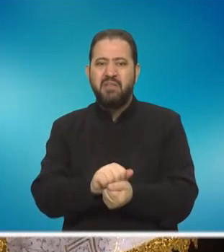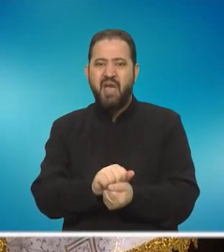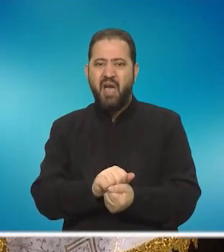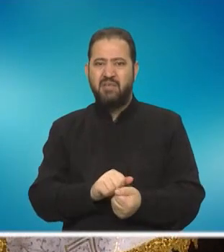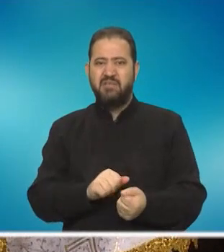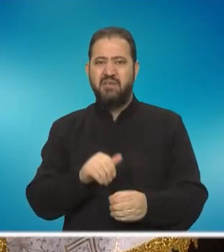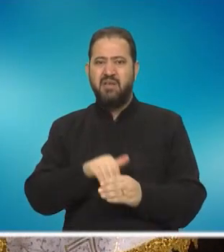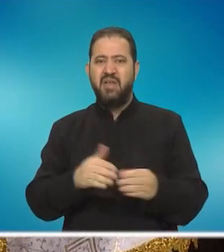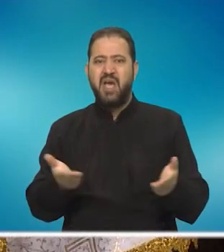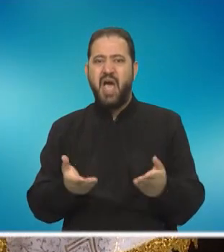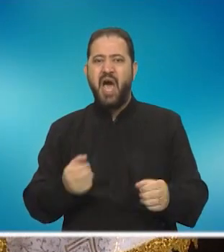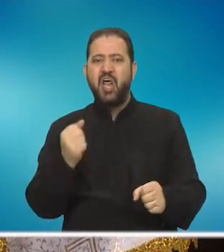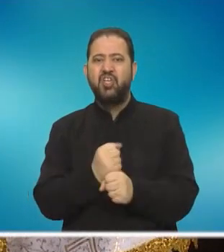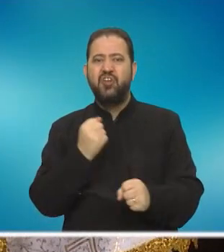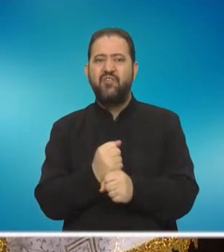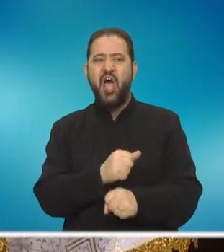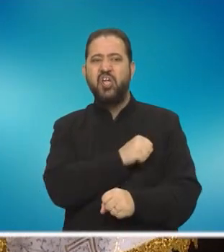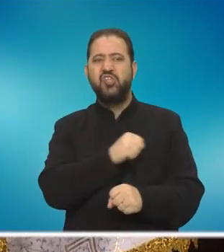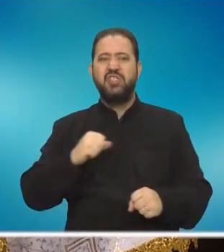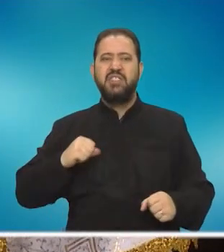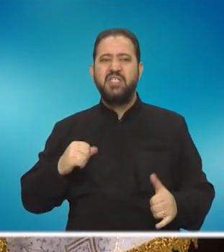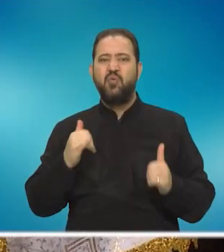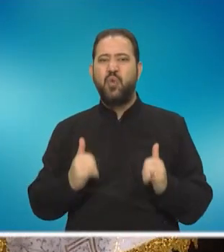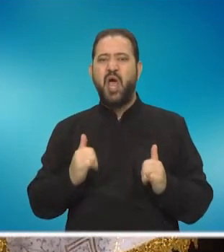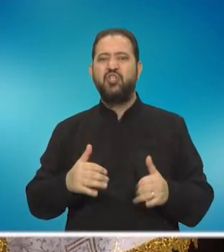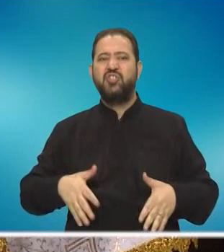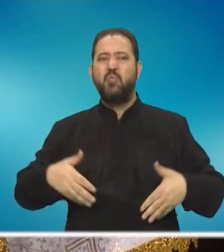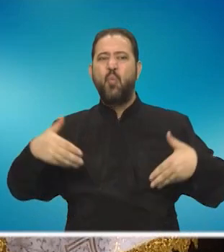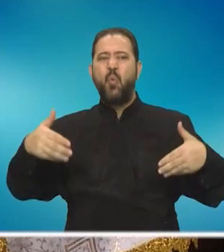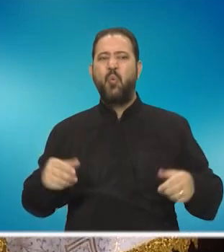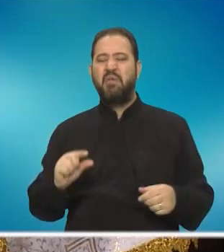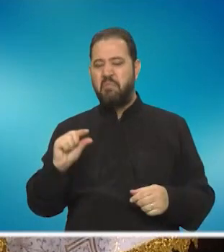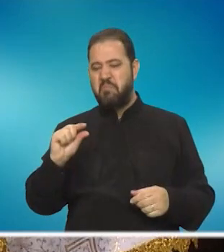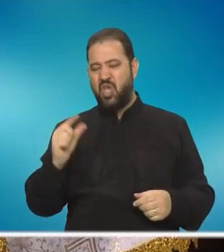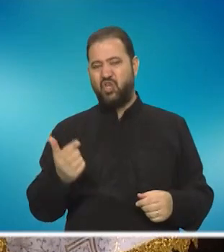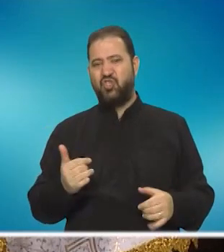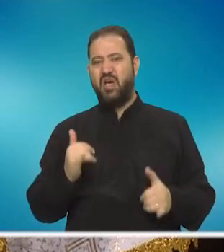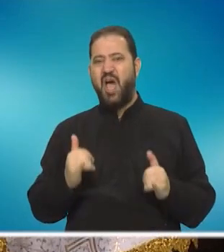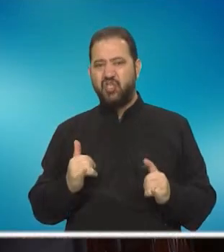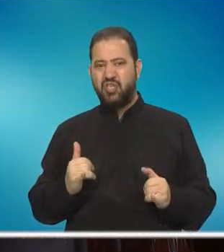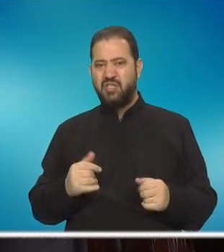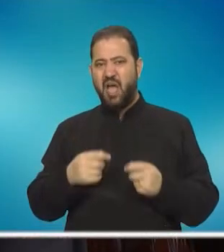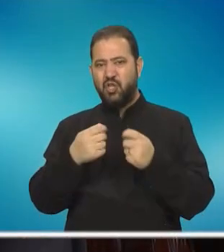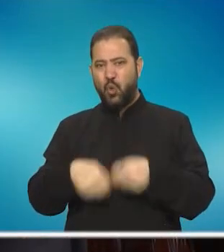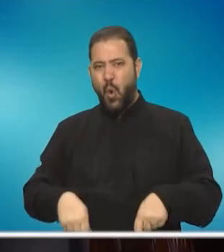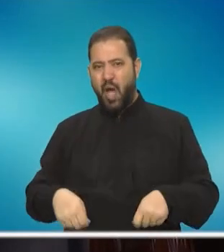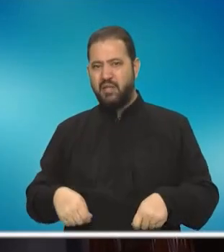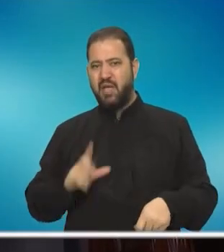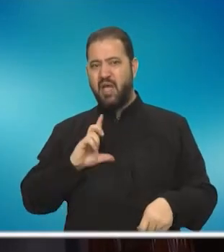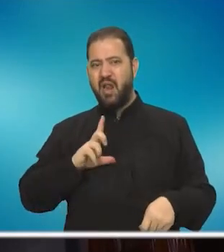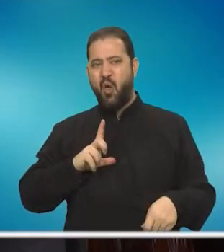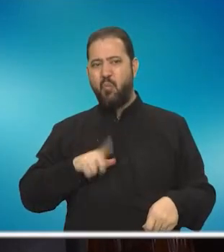produce singur aceste bucurii vremelnice, toate acestea, de fapt, nu fac decât